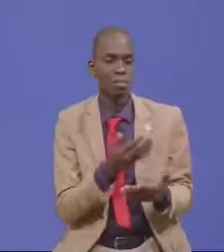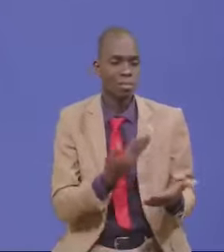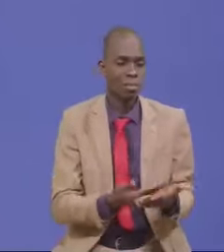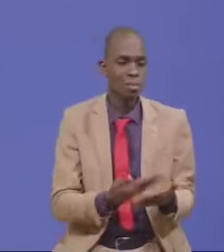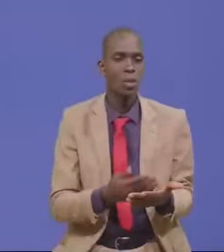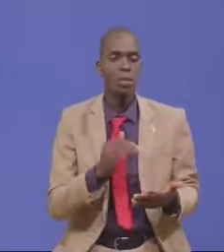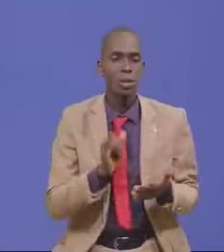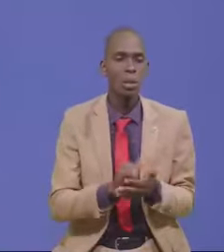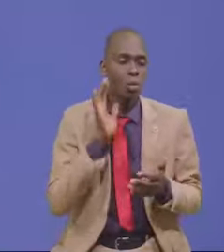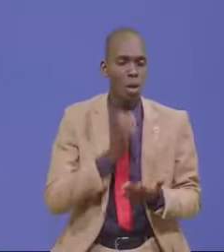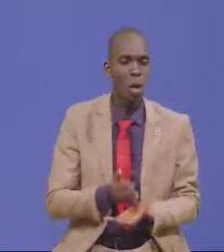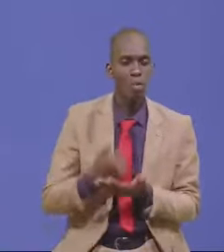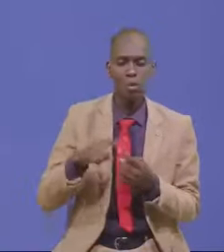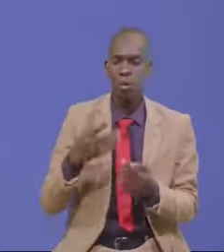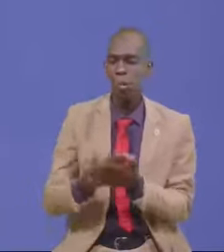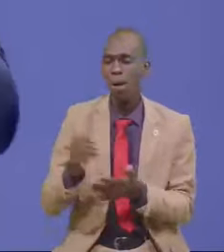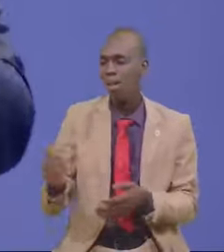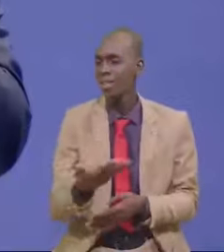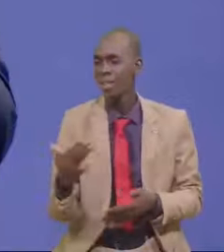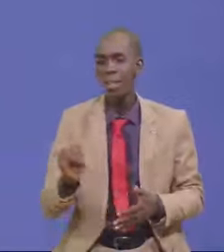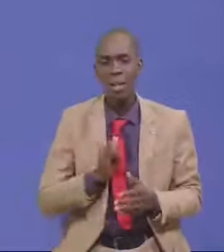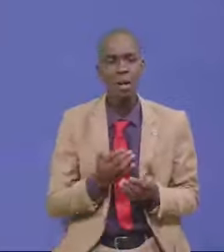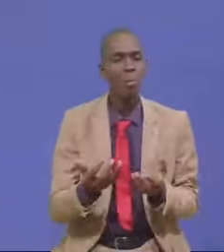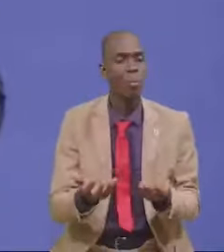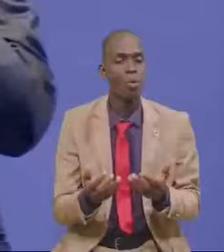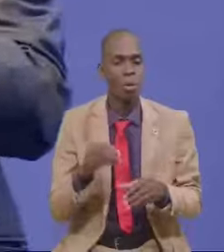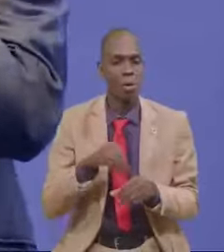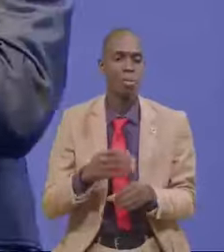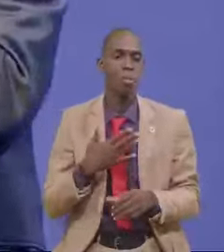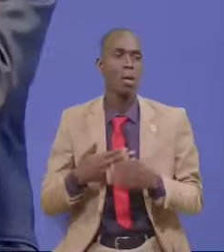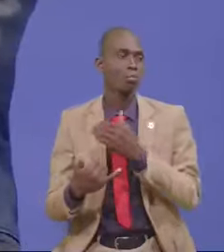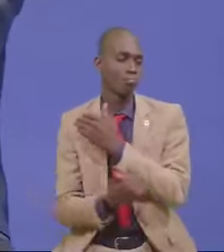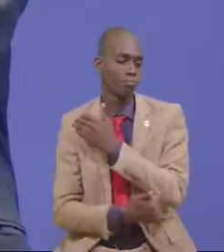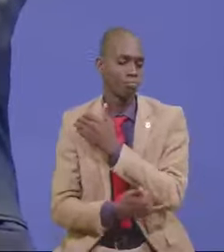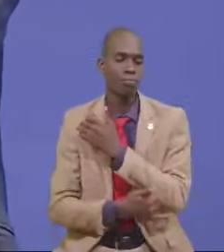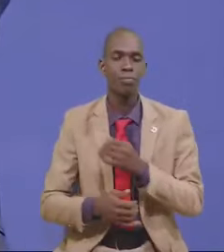Et elle se dit, je dois avoir l'argent qui me permettra d'acheter tout ce que je veux dans mon pays.